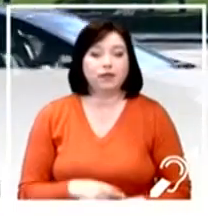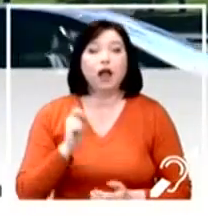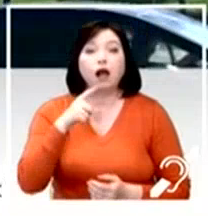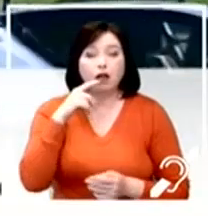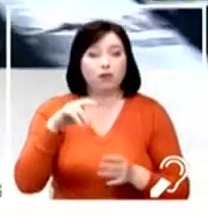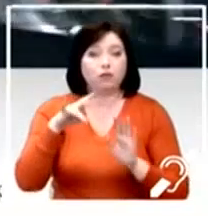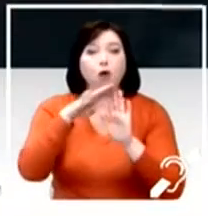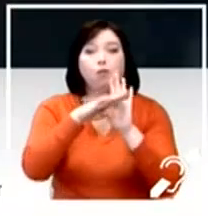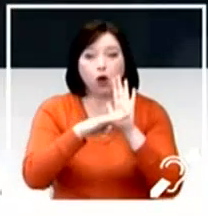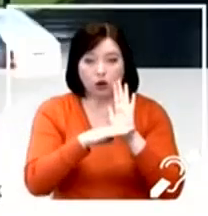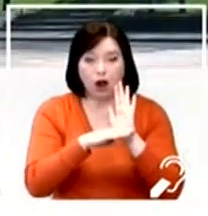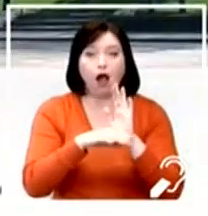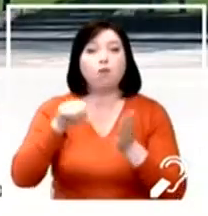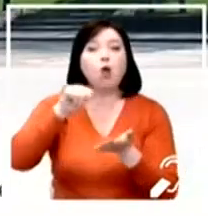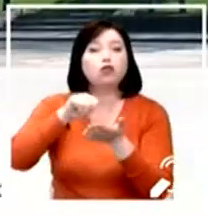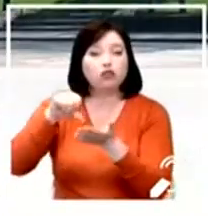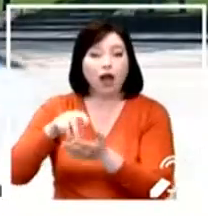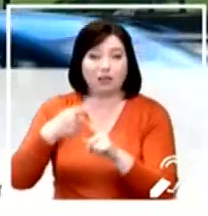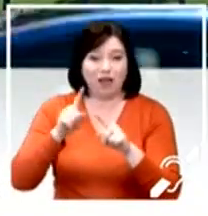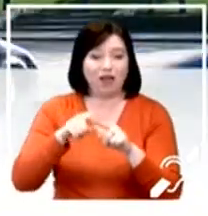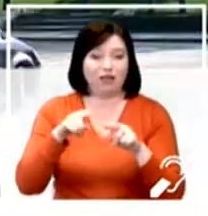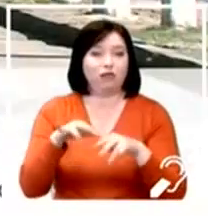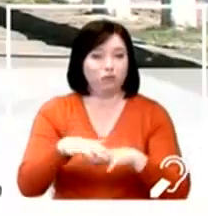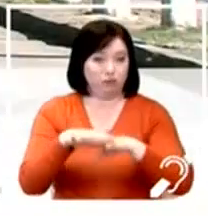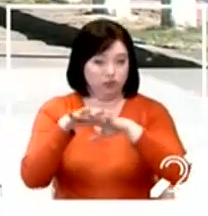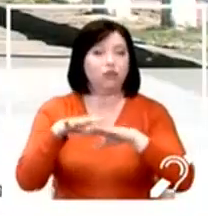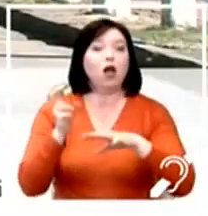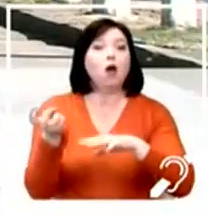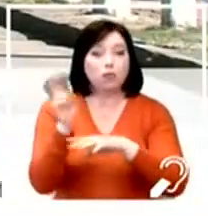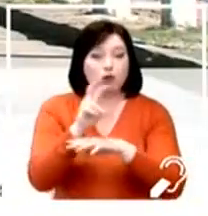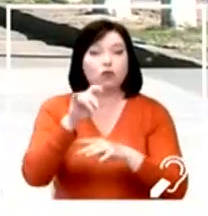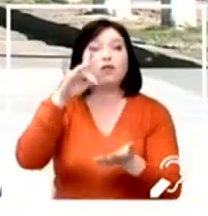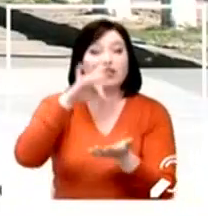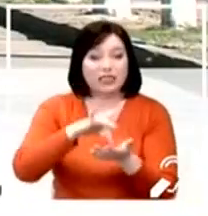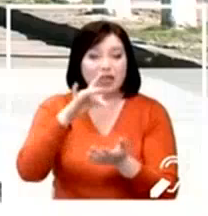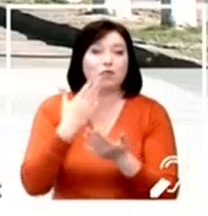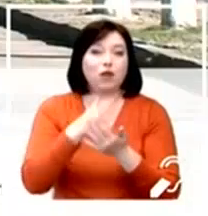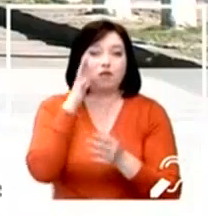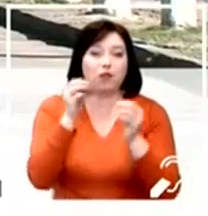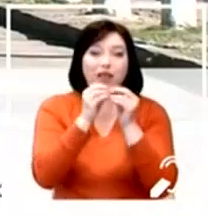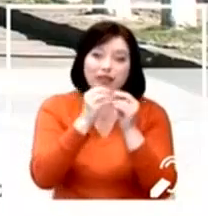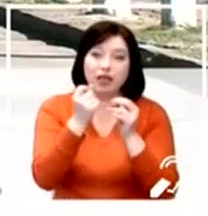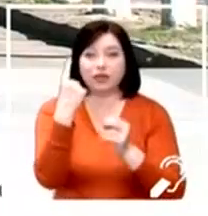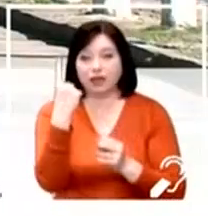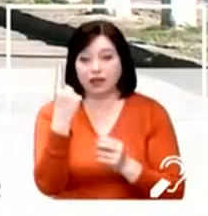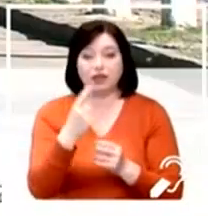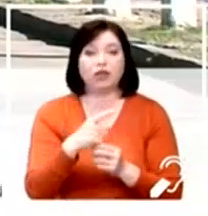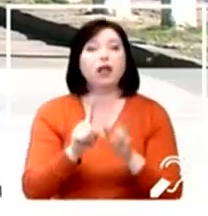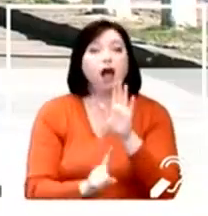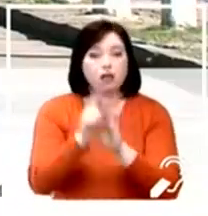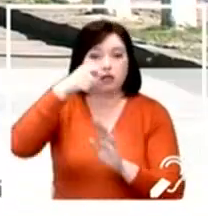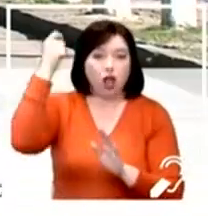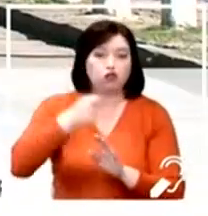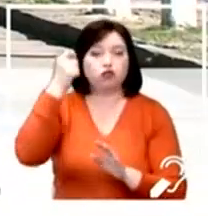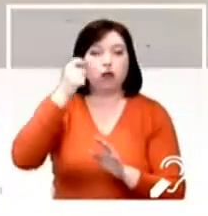Potrivit programului oficial, participanții la meeting vor veni în piața Marii Adunări Naționale între orele 10 și 11. Startul va fi